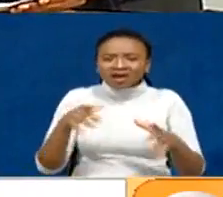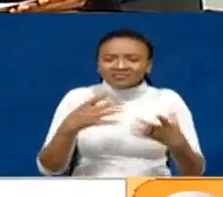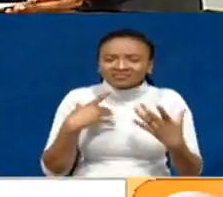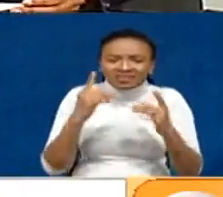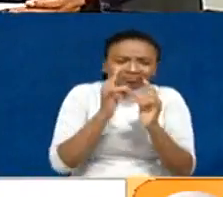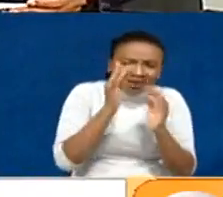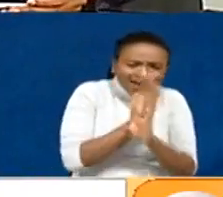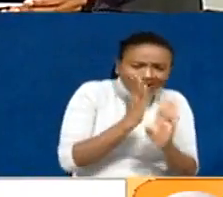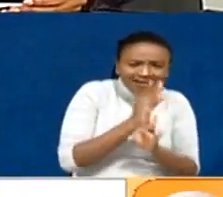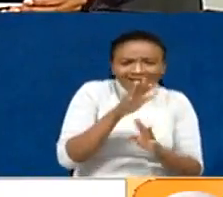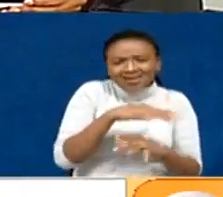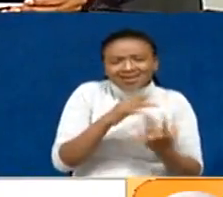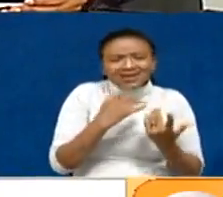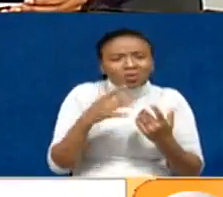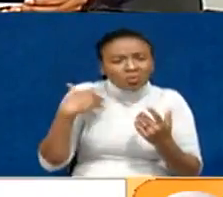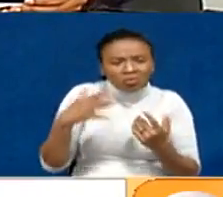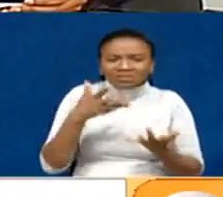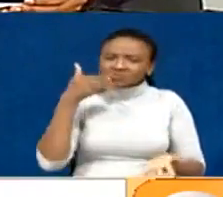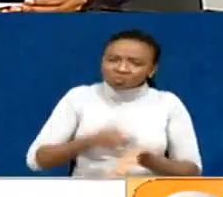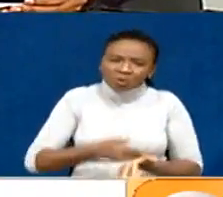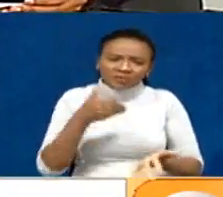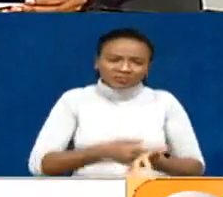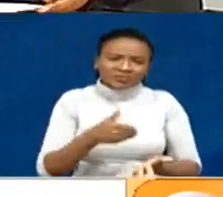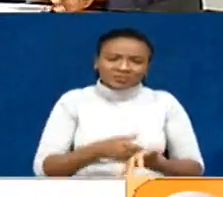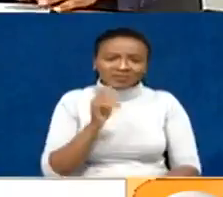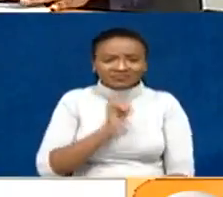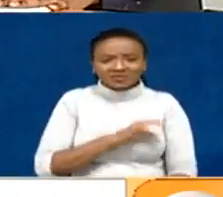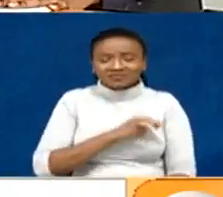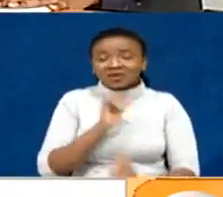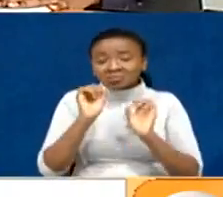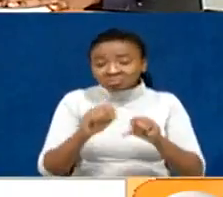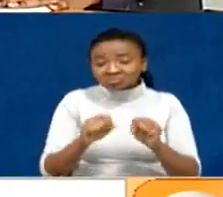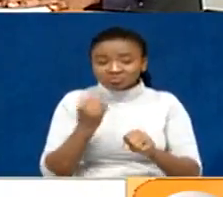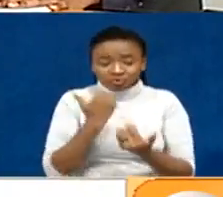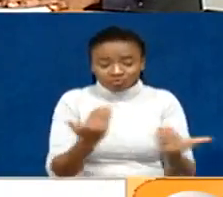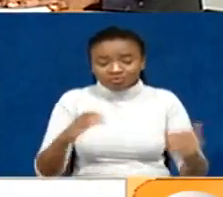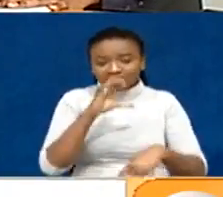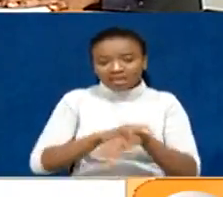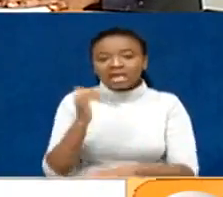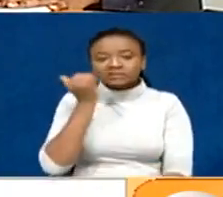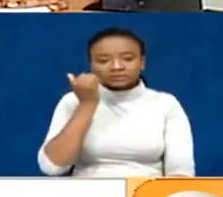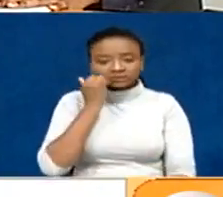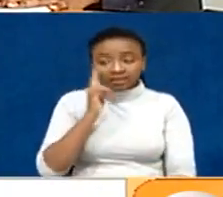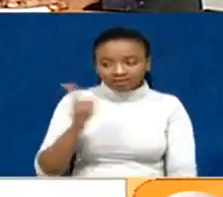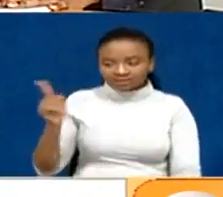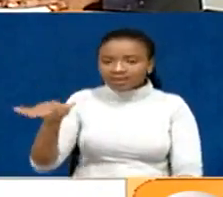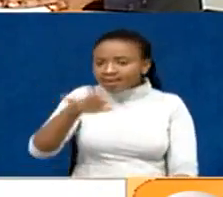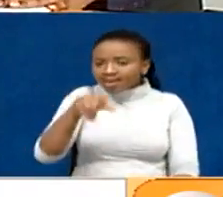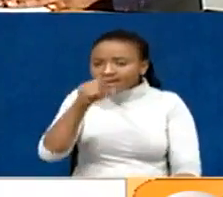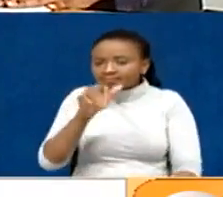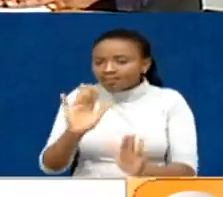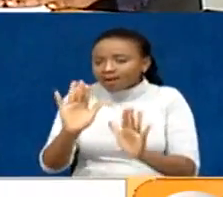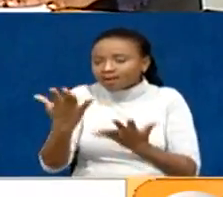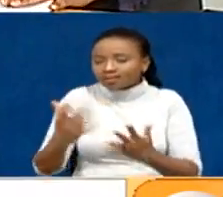kila kunaponyesha wanahofia kuathirika kwa magonjwa pamoja na watoto wao. Mwanahabari wetu Gatete Njoroge alizuru eneo hilo na